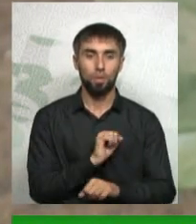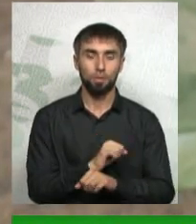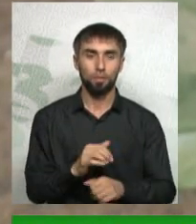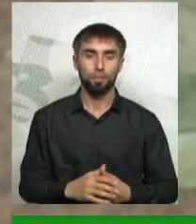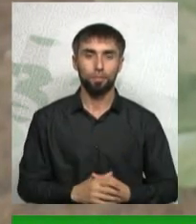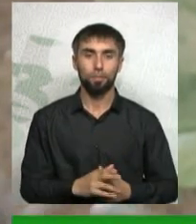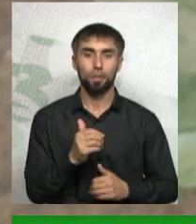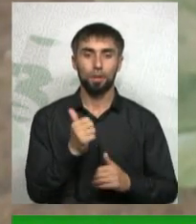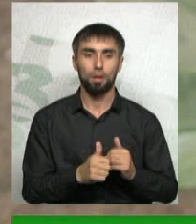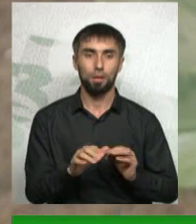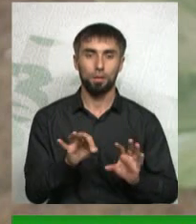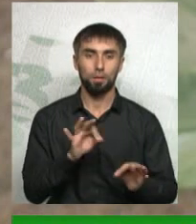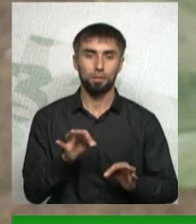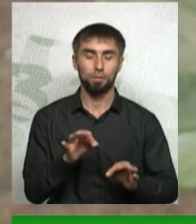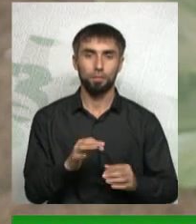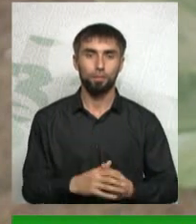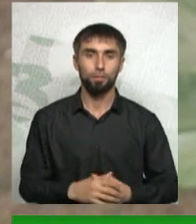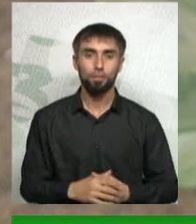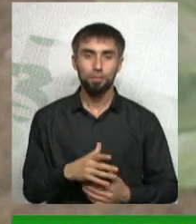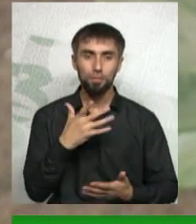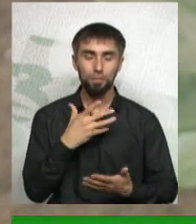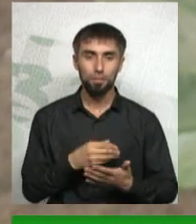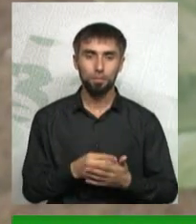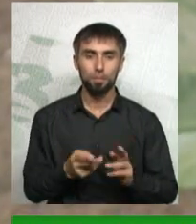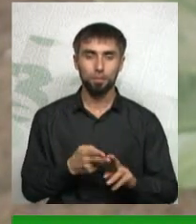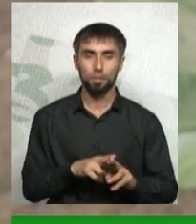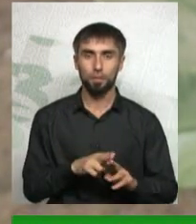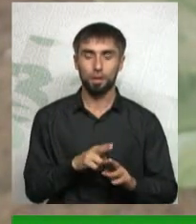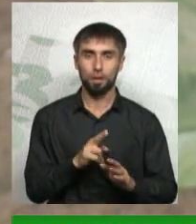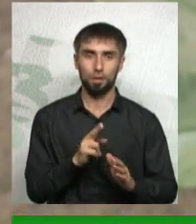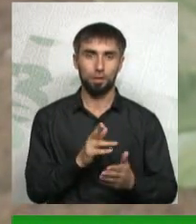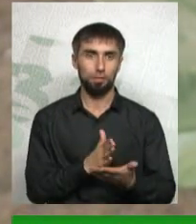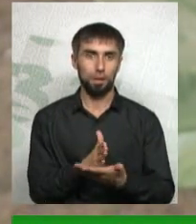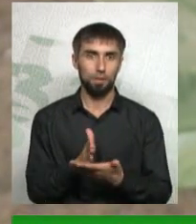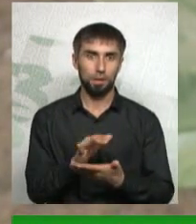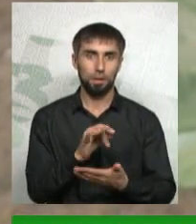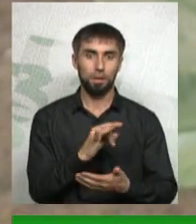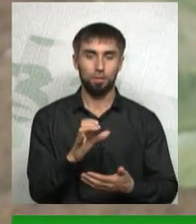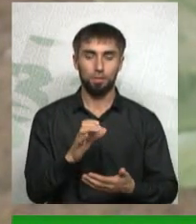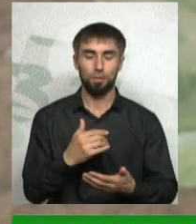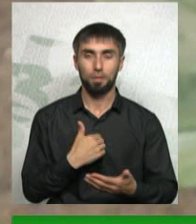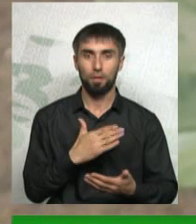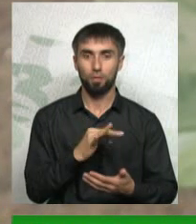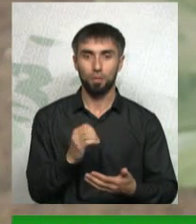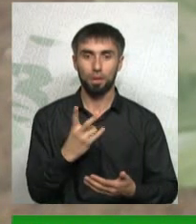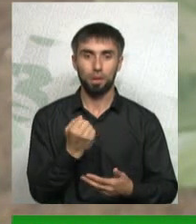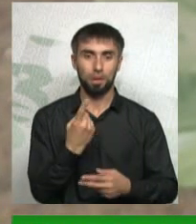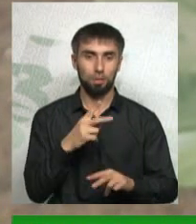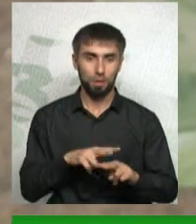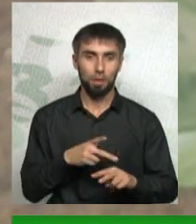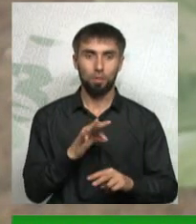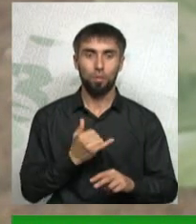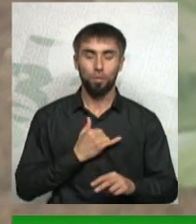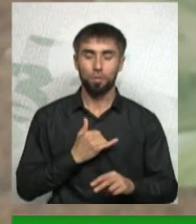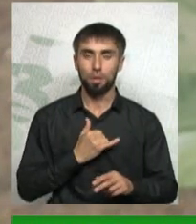остановимся. Каждый выбрал свой этот ракурс. Вот. И получается, что мы вроде на одном месте, а у